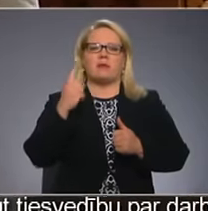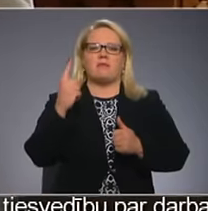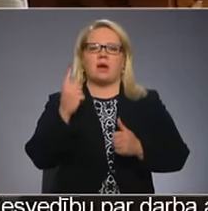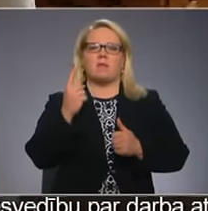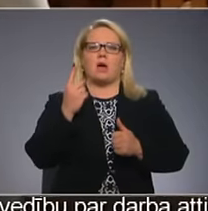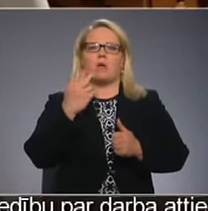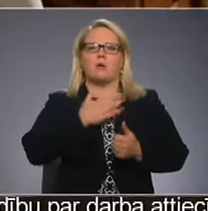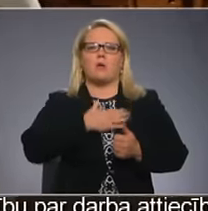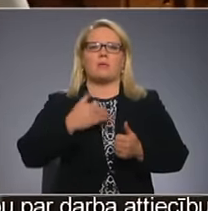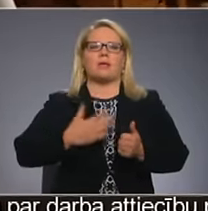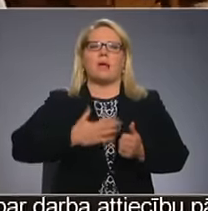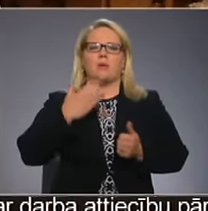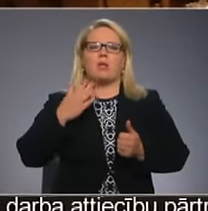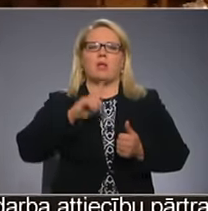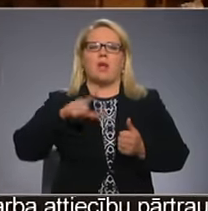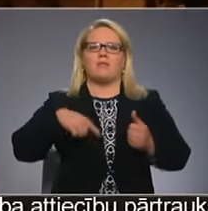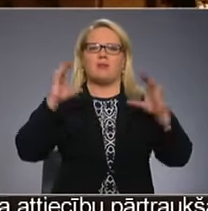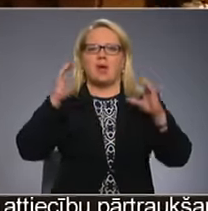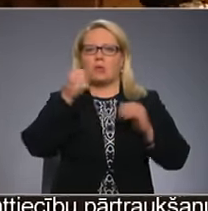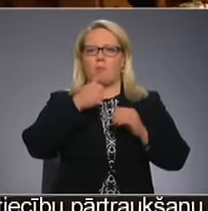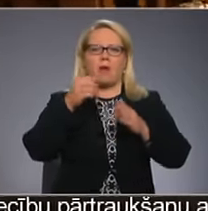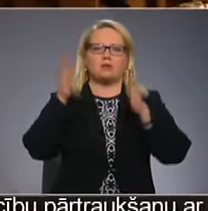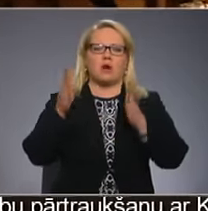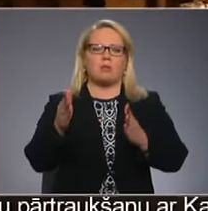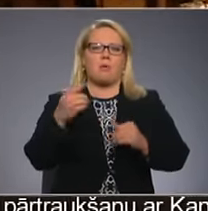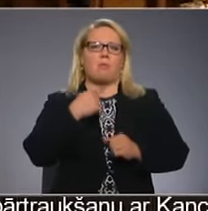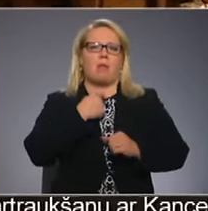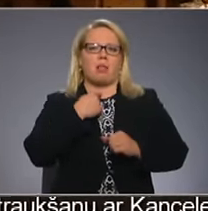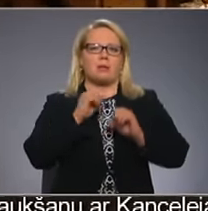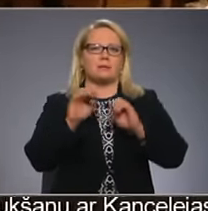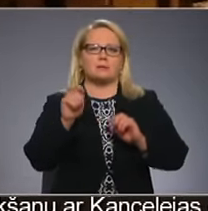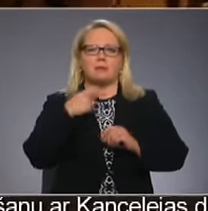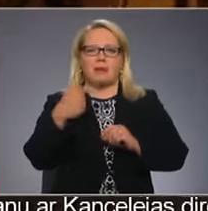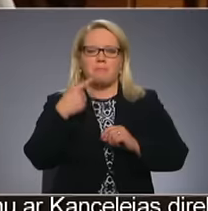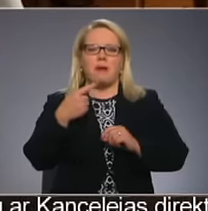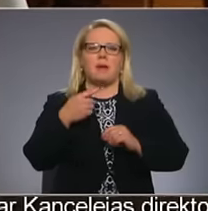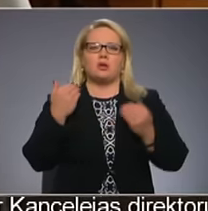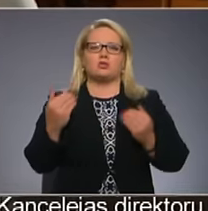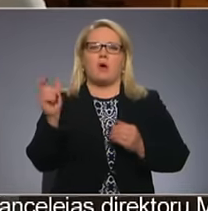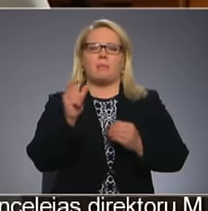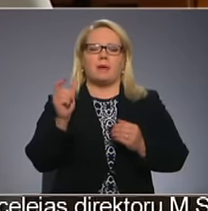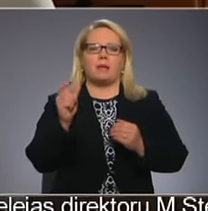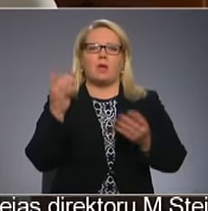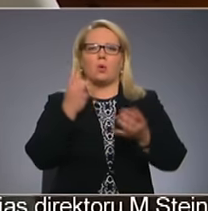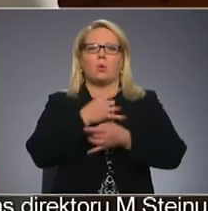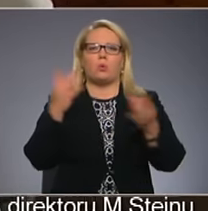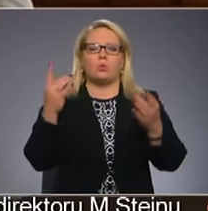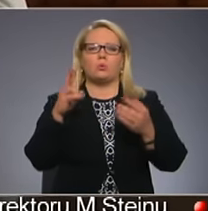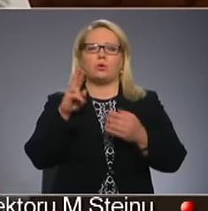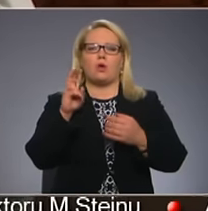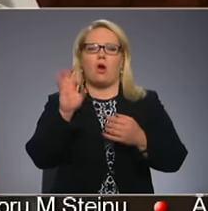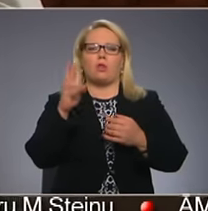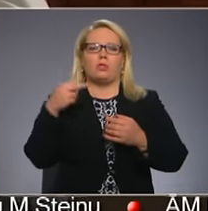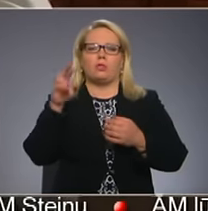ļoti iemīļotām Latvijas radio personībām un balsīm. Šobrīd kultūras rondo vadītāja, bet